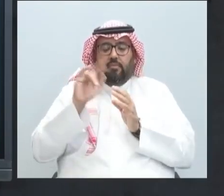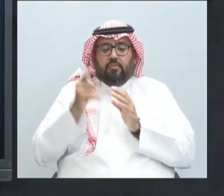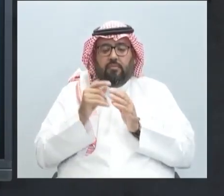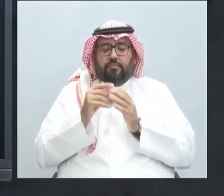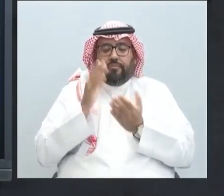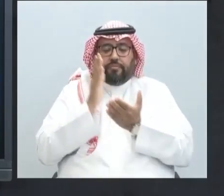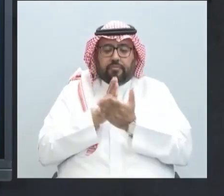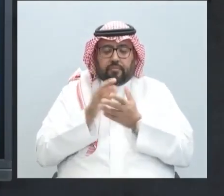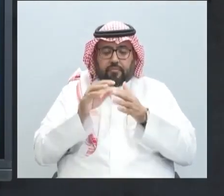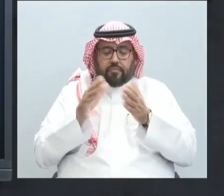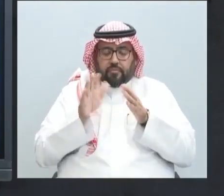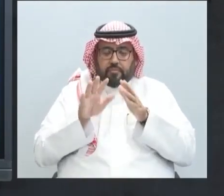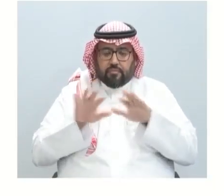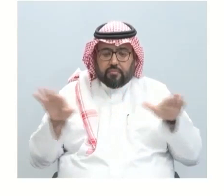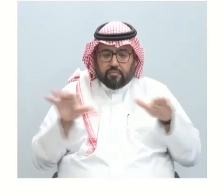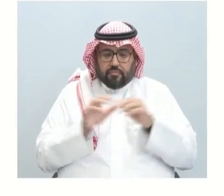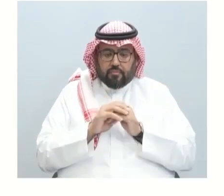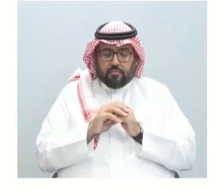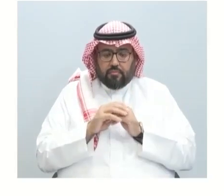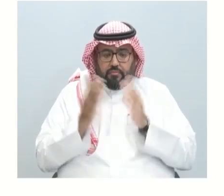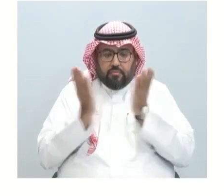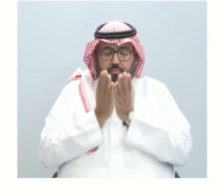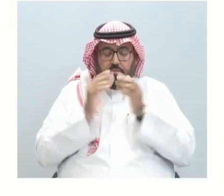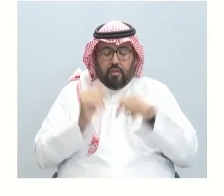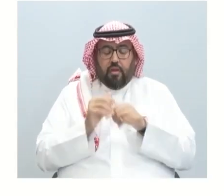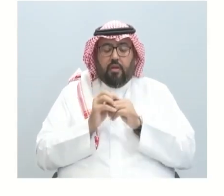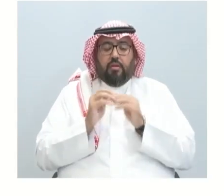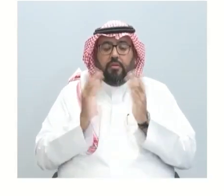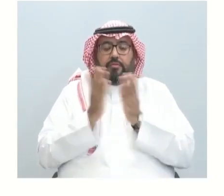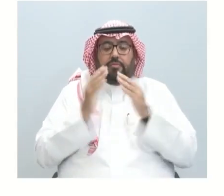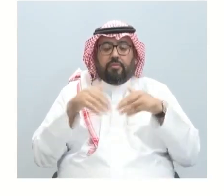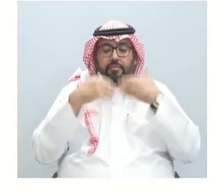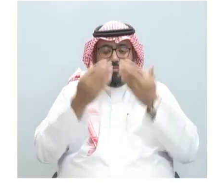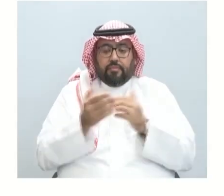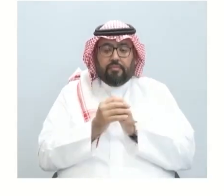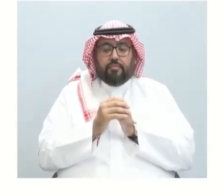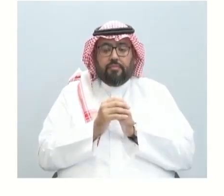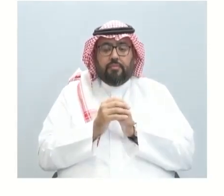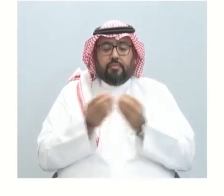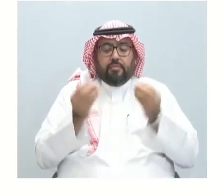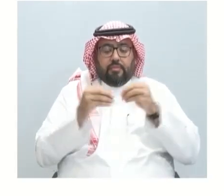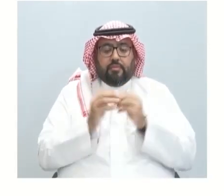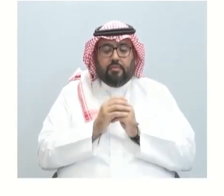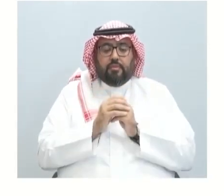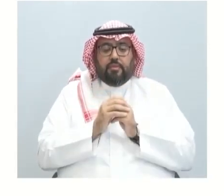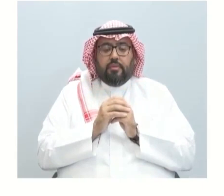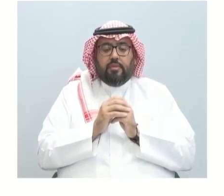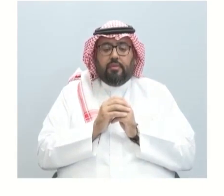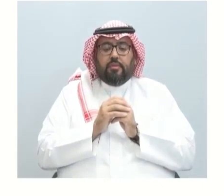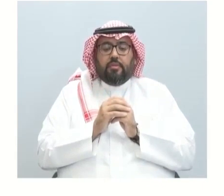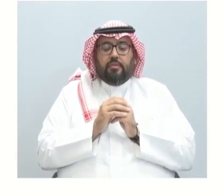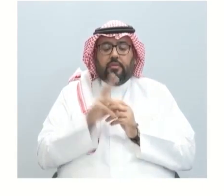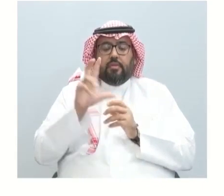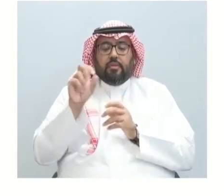الانقسام المتساوي وخلال دراستنا لدرس اليوم والدرس القادم سوف نتكلم بتفصيل اكبر عن هذه المرحله في